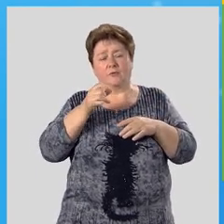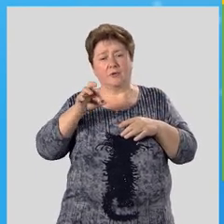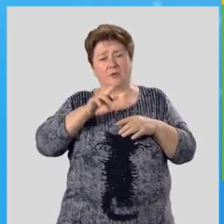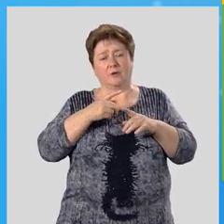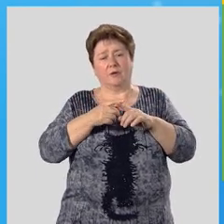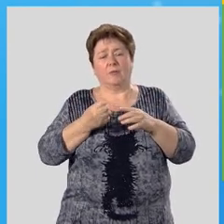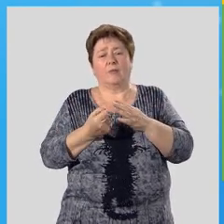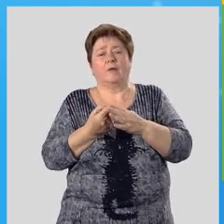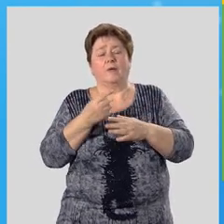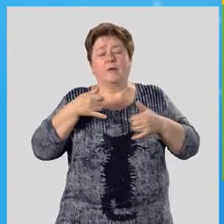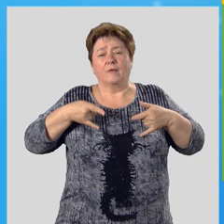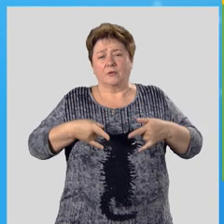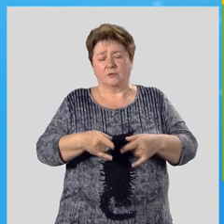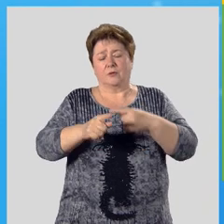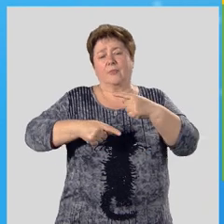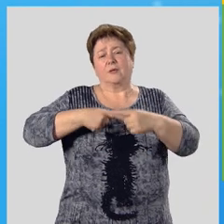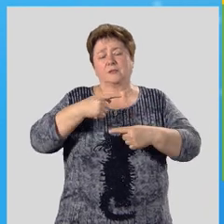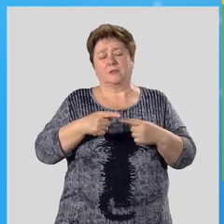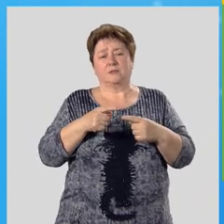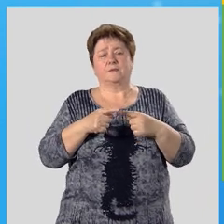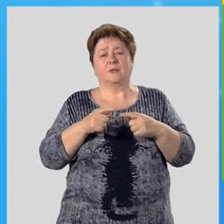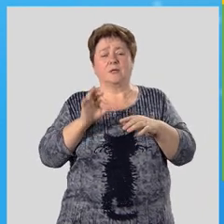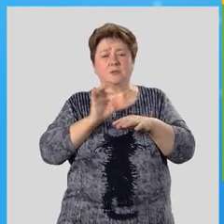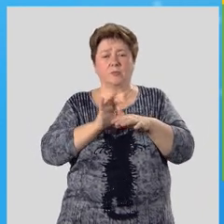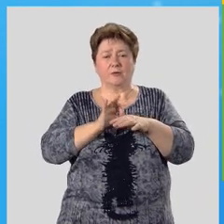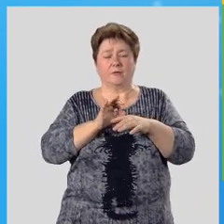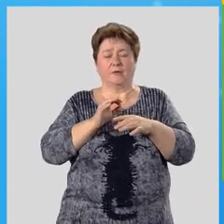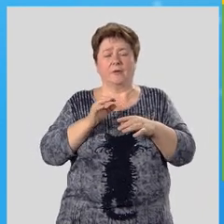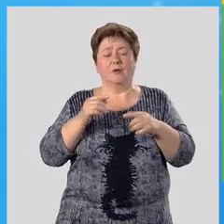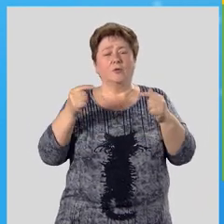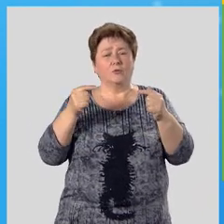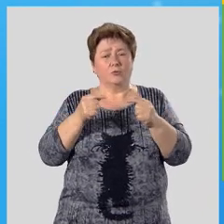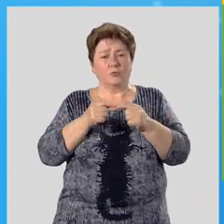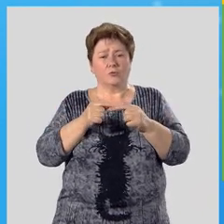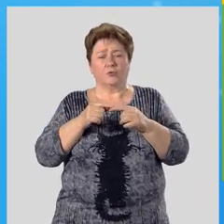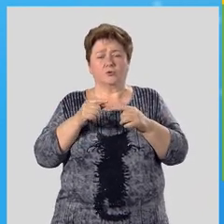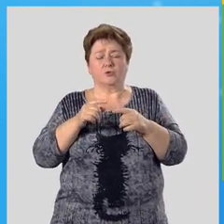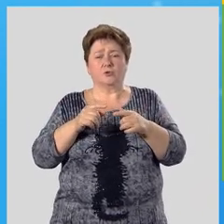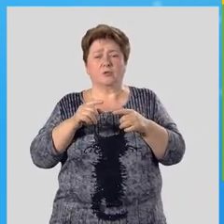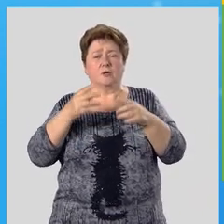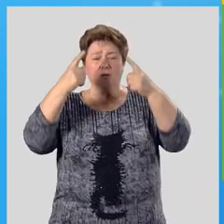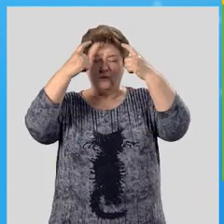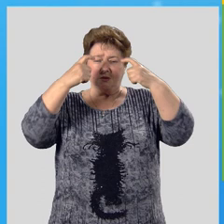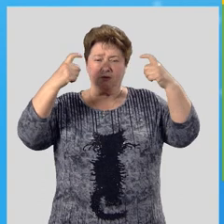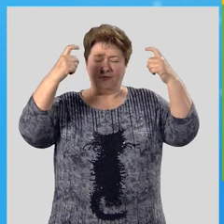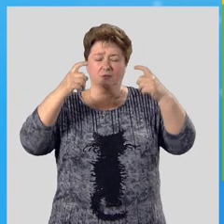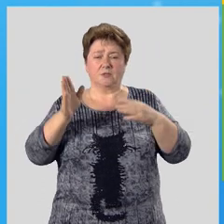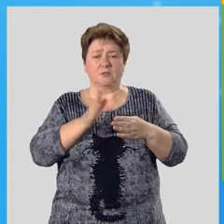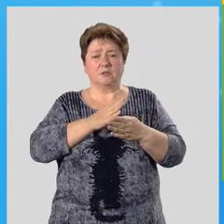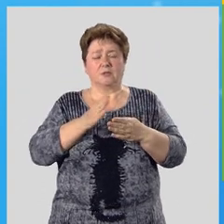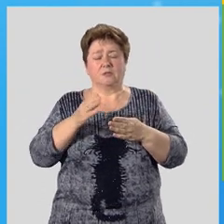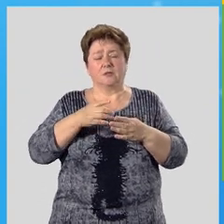это врожденное, наследственное заболевание. Безусловно, оно самое известное